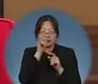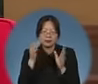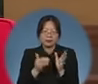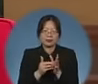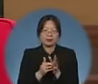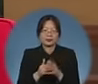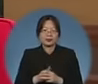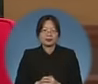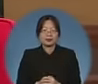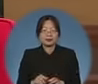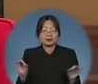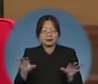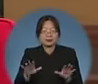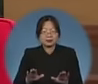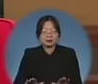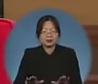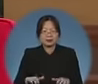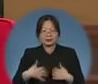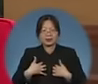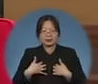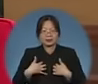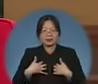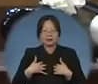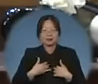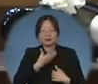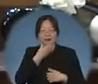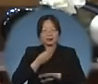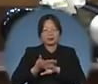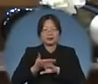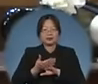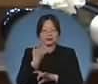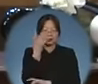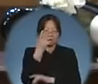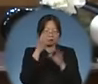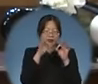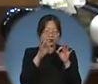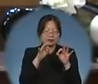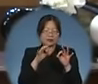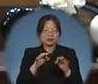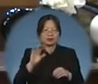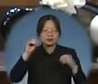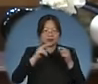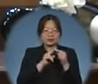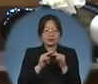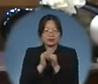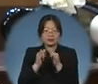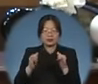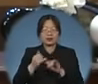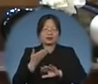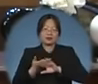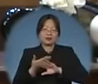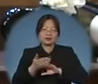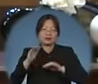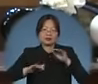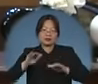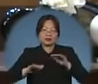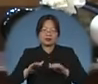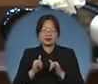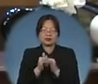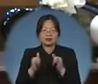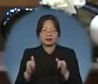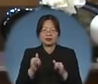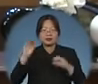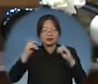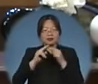같아요. 순간에 지금 쾌감은 행복이 아니다. 그렇죠? 기본적으로 그렇죠. 동물과 인간의 차이. 그렇죠.